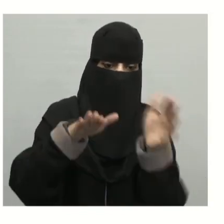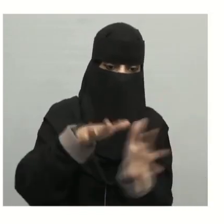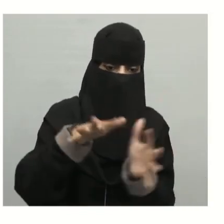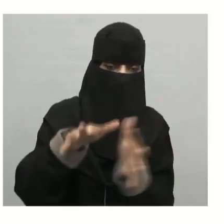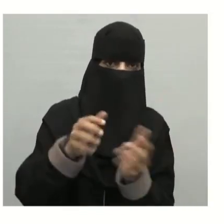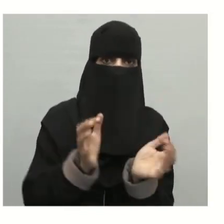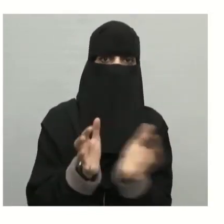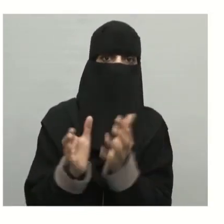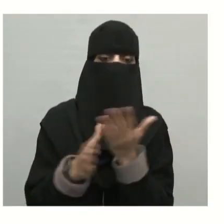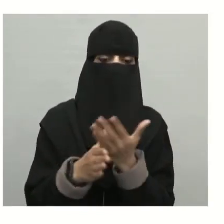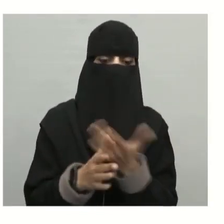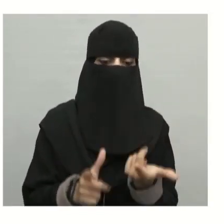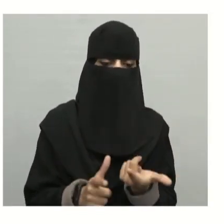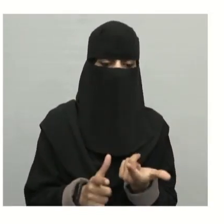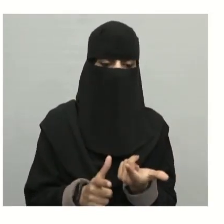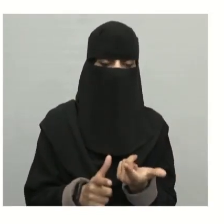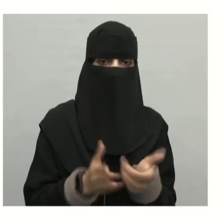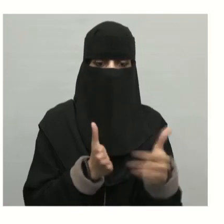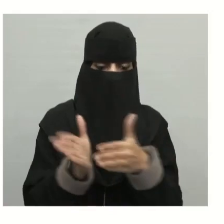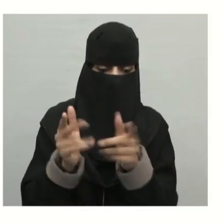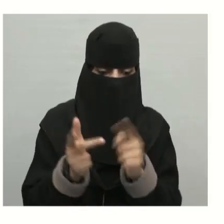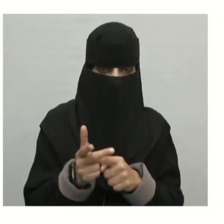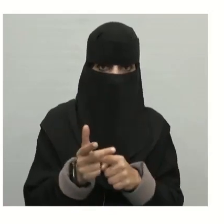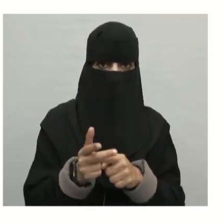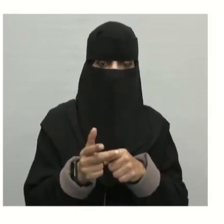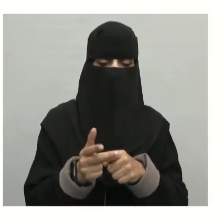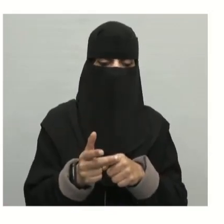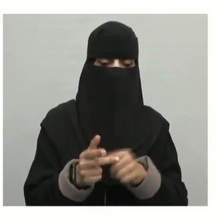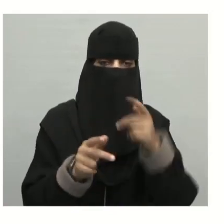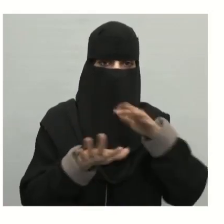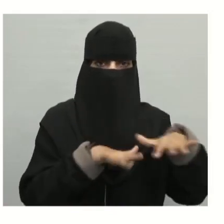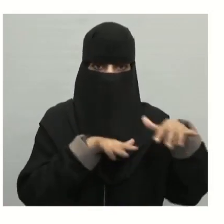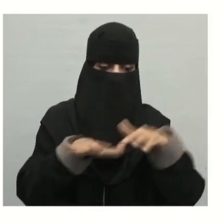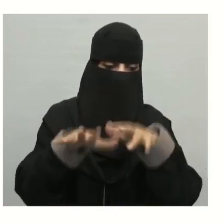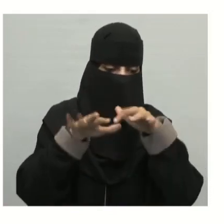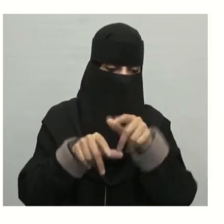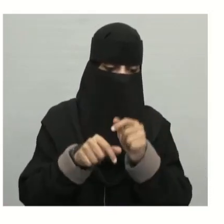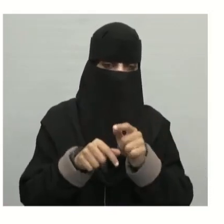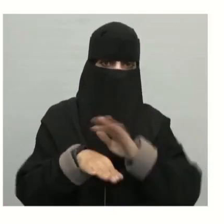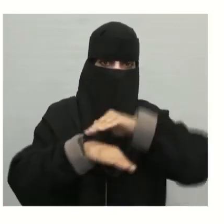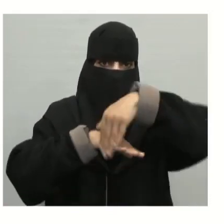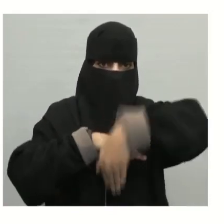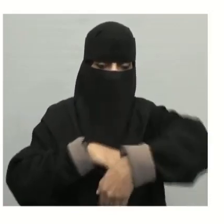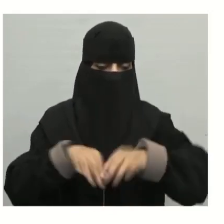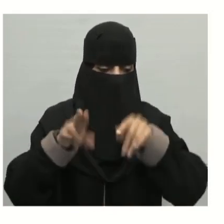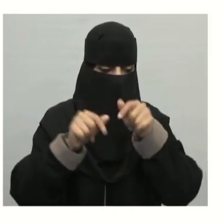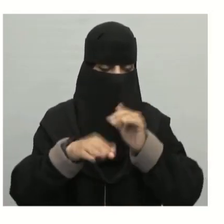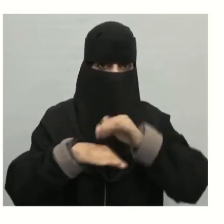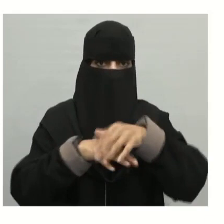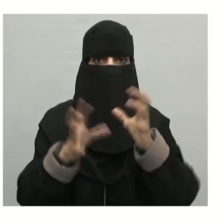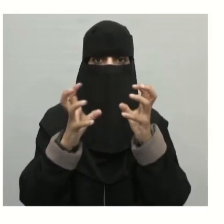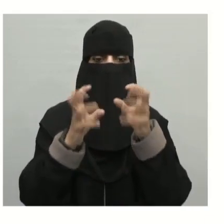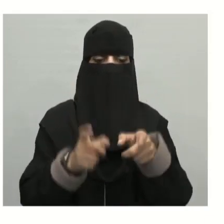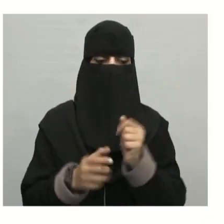وتجميعها الانهار الانهار امواج البحار انزل لقات طينيه وانزلاقات